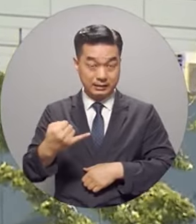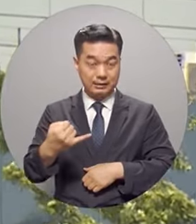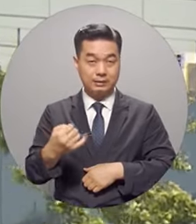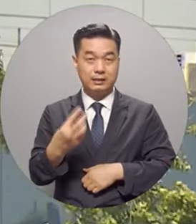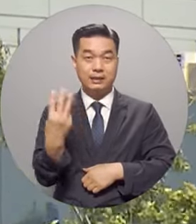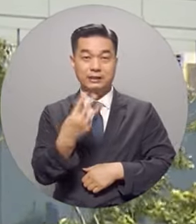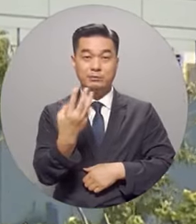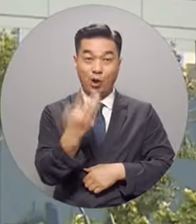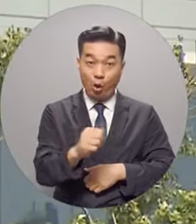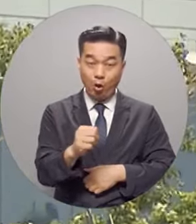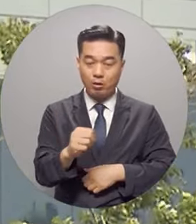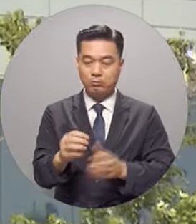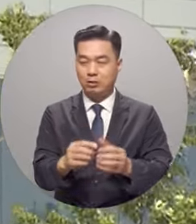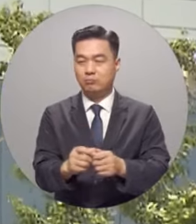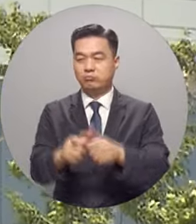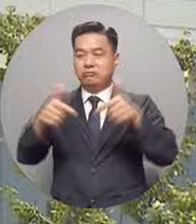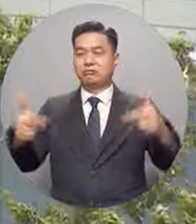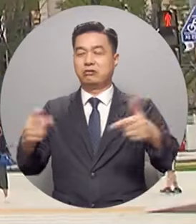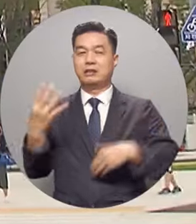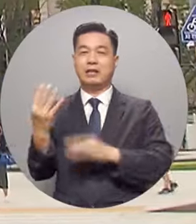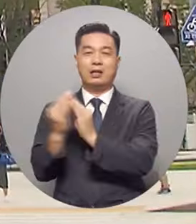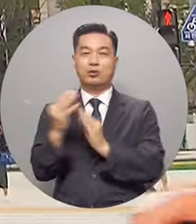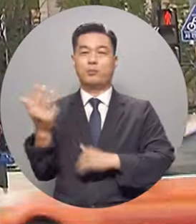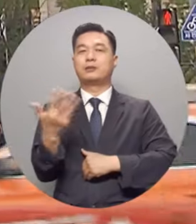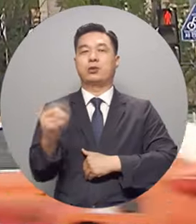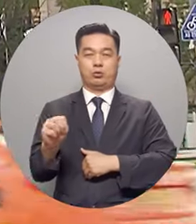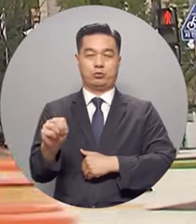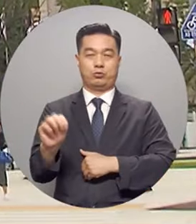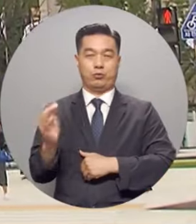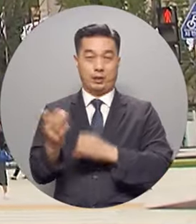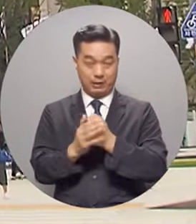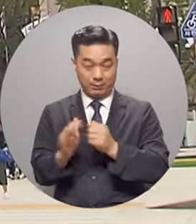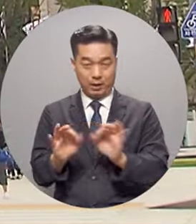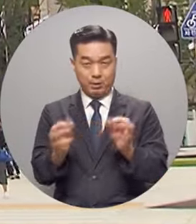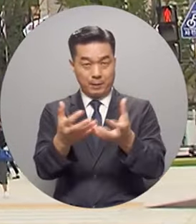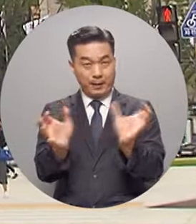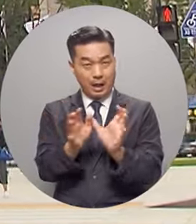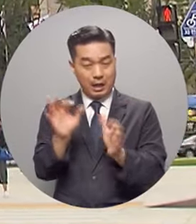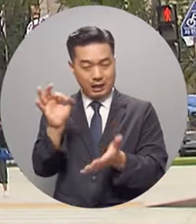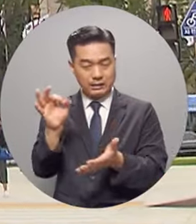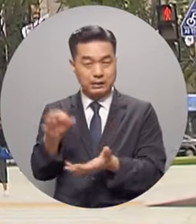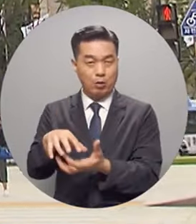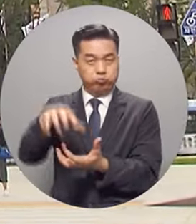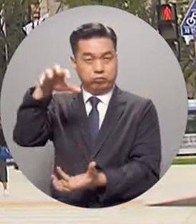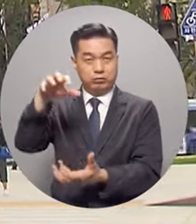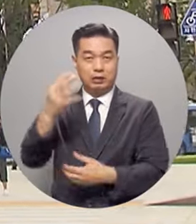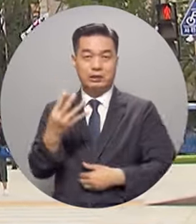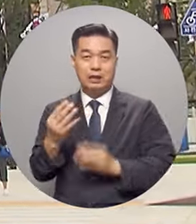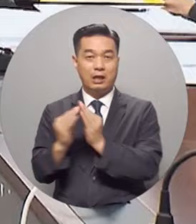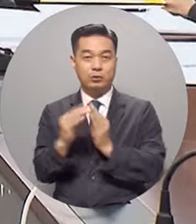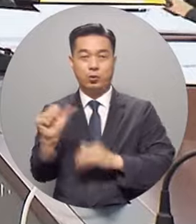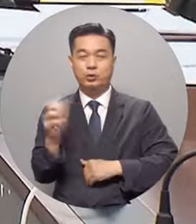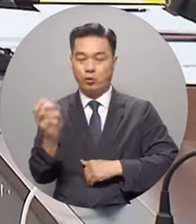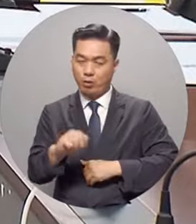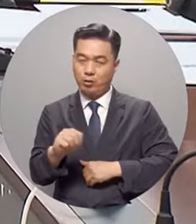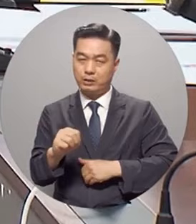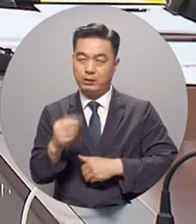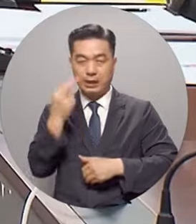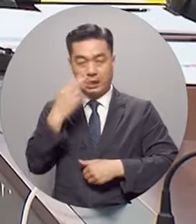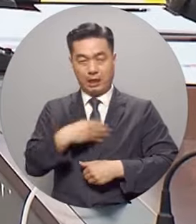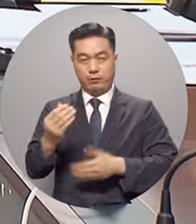8천억 원으로 껑충 뛰었기 때문입니다 금융당국은 가치가 뛴 4조 5천억 원을 고의 분식 회계로